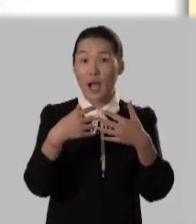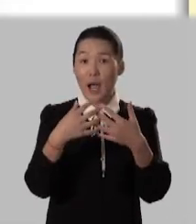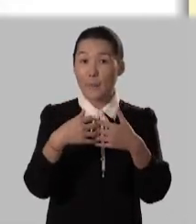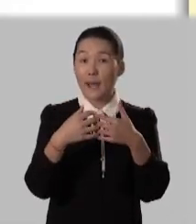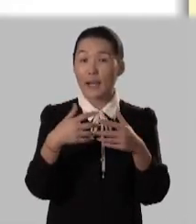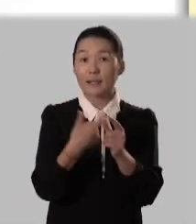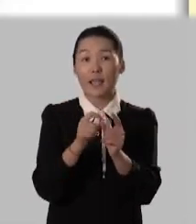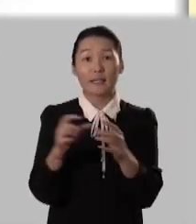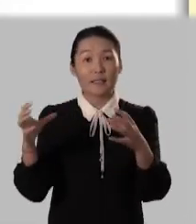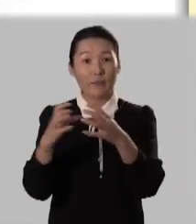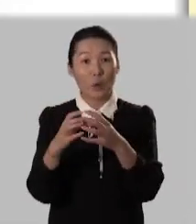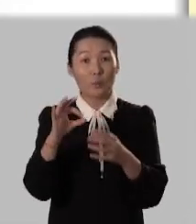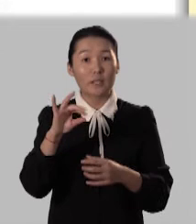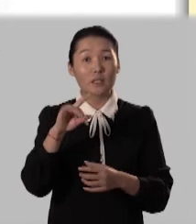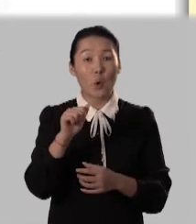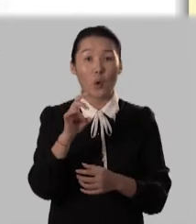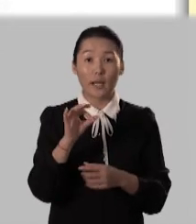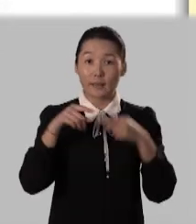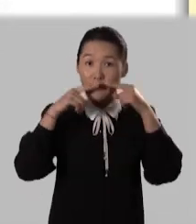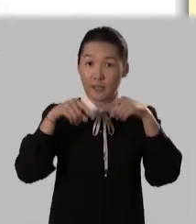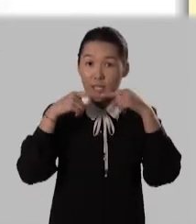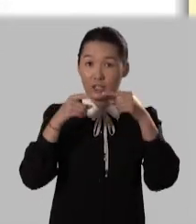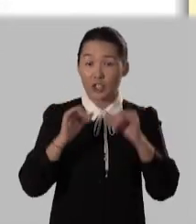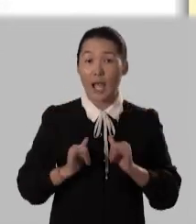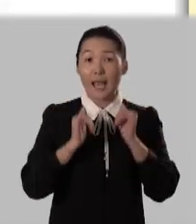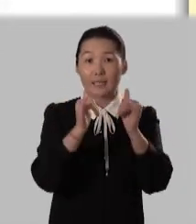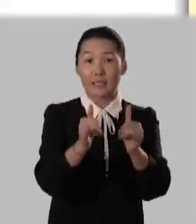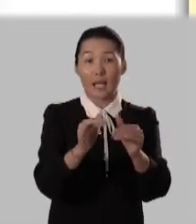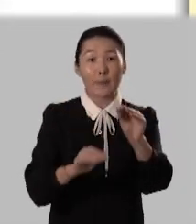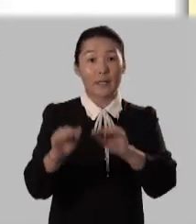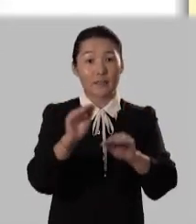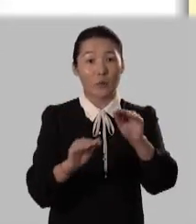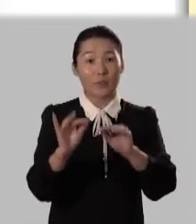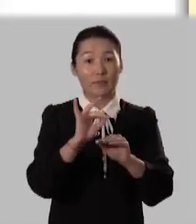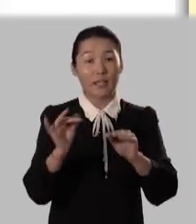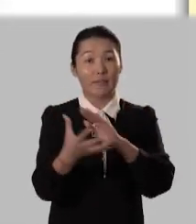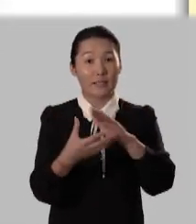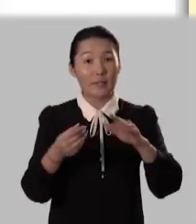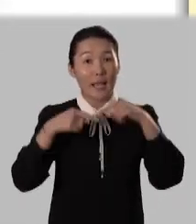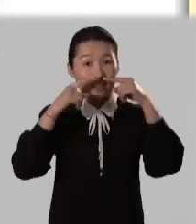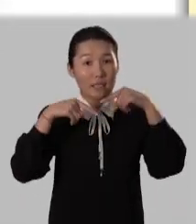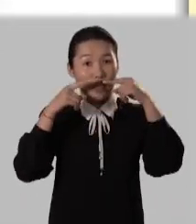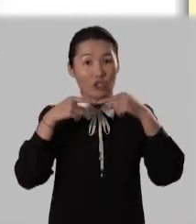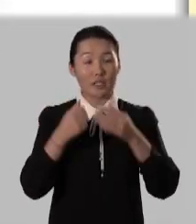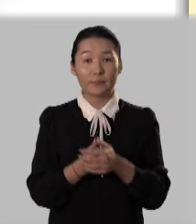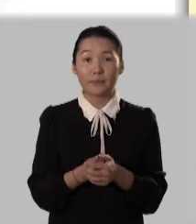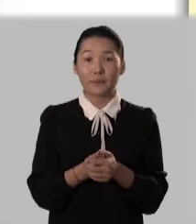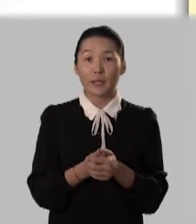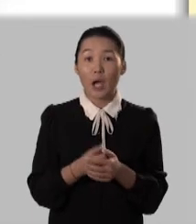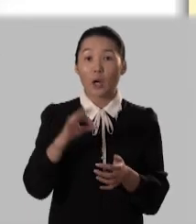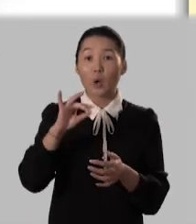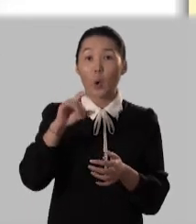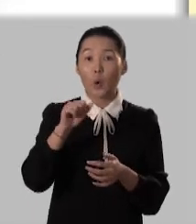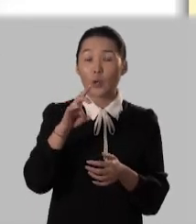органов речи приспособленное для производства и восприятие речи к органам речи